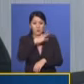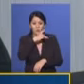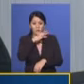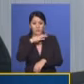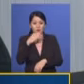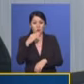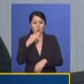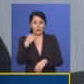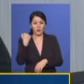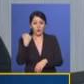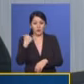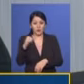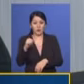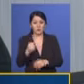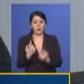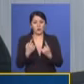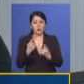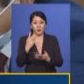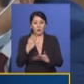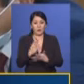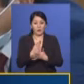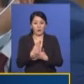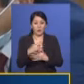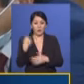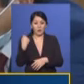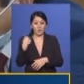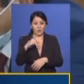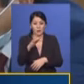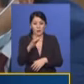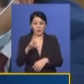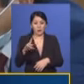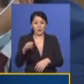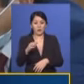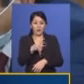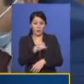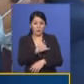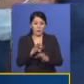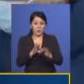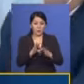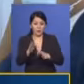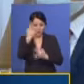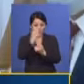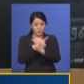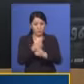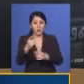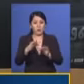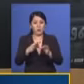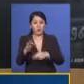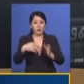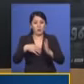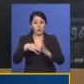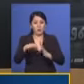жоғары наградалармен атаққа ие болды. Президент грантының иегері, мәдениет қайраткері, ақпарат саласының үздігі, журналист одағы